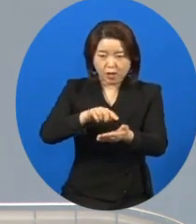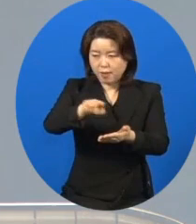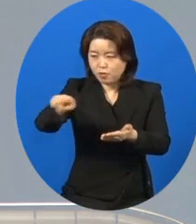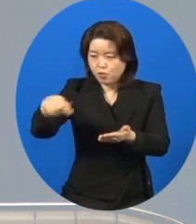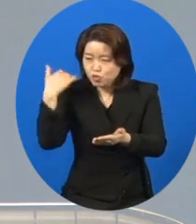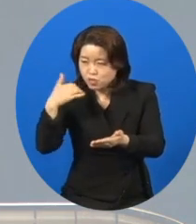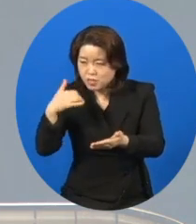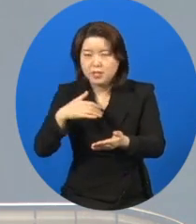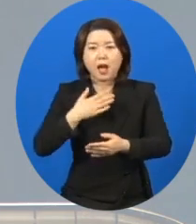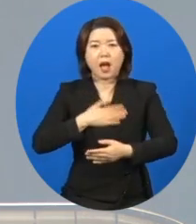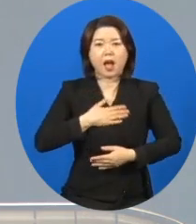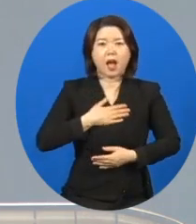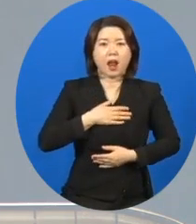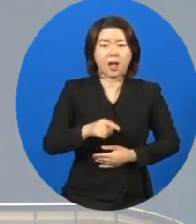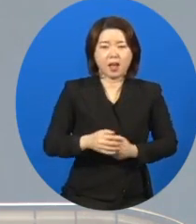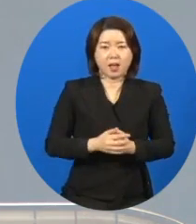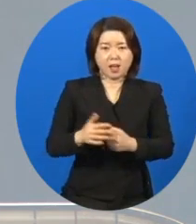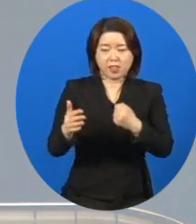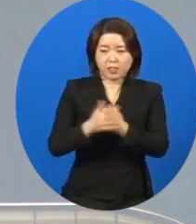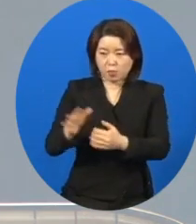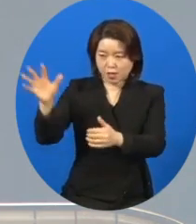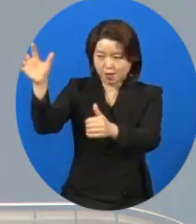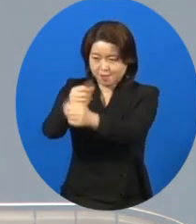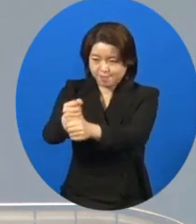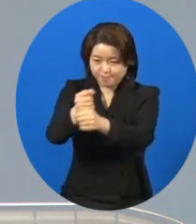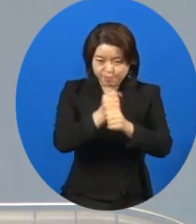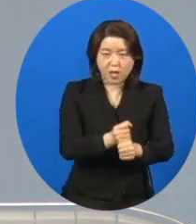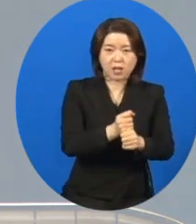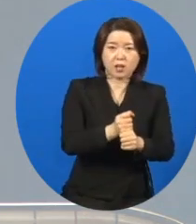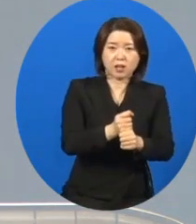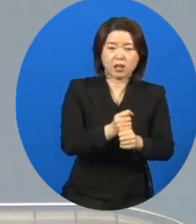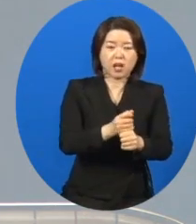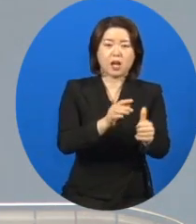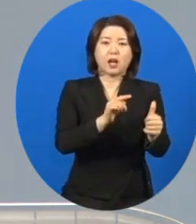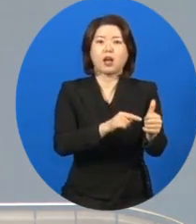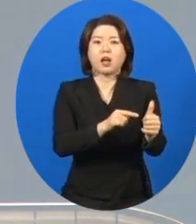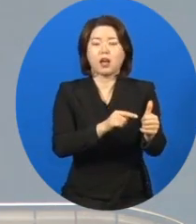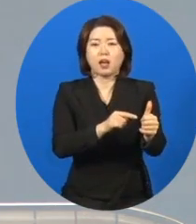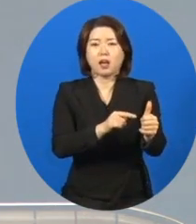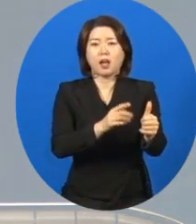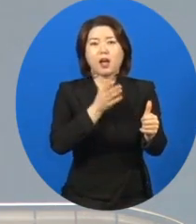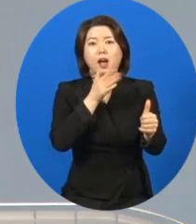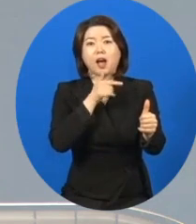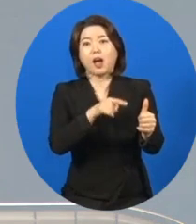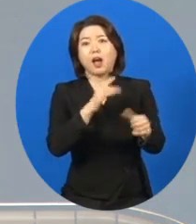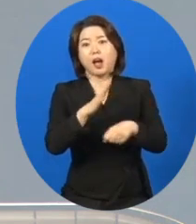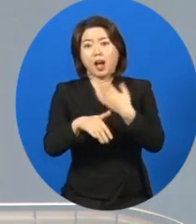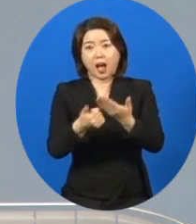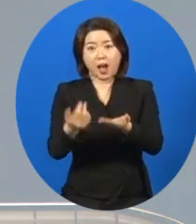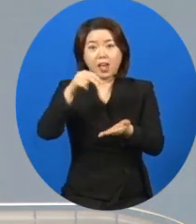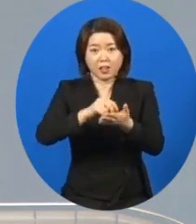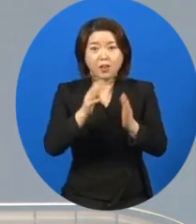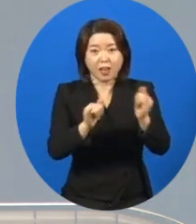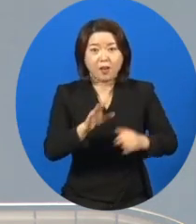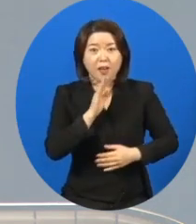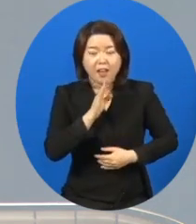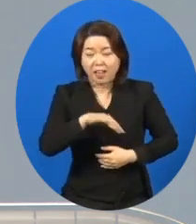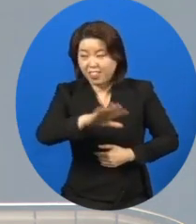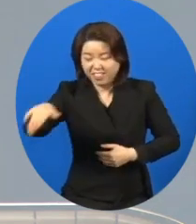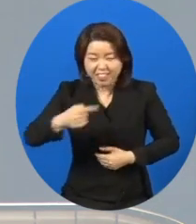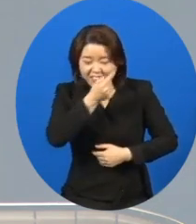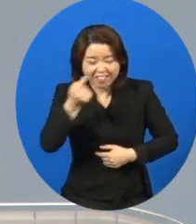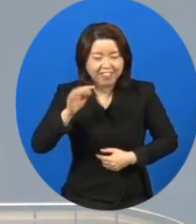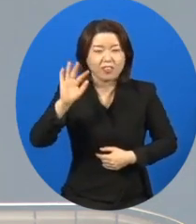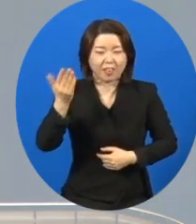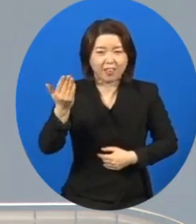알아요. 그래서 체포하면 그러면 그 사람은 아, 하나님이 세운 사람이구나 하는 증거가